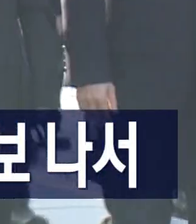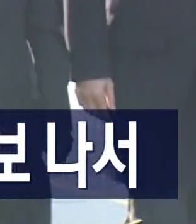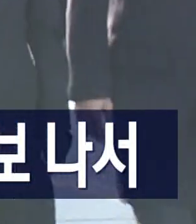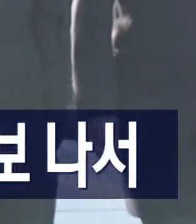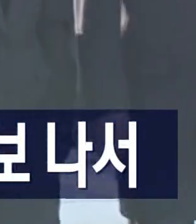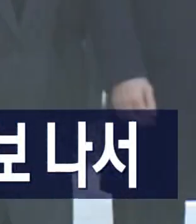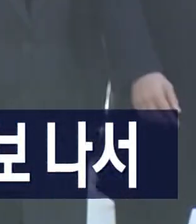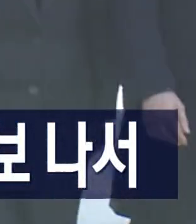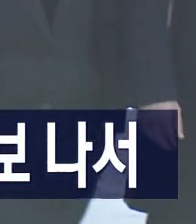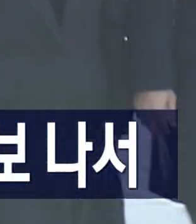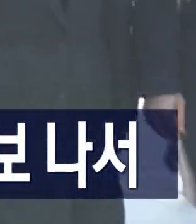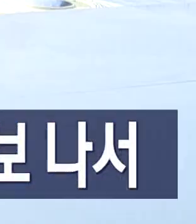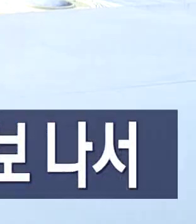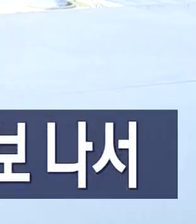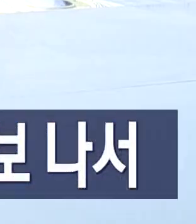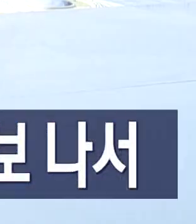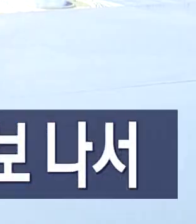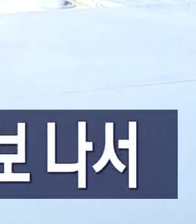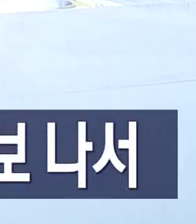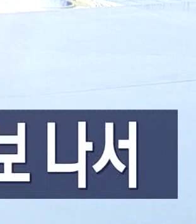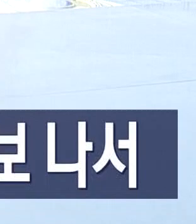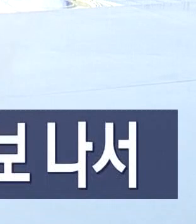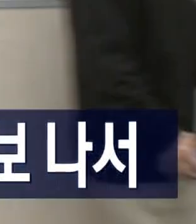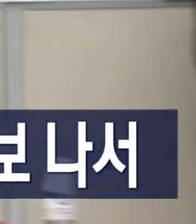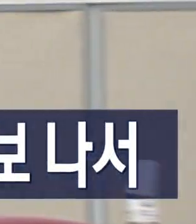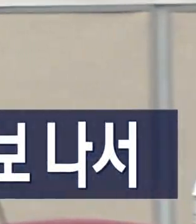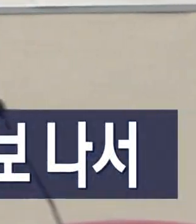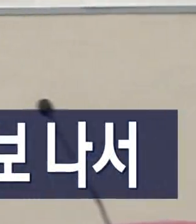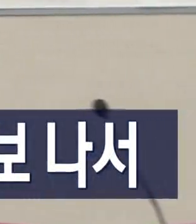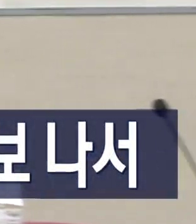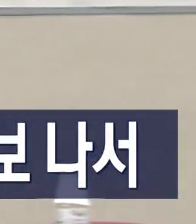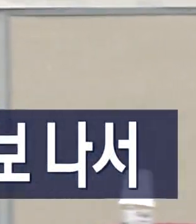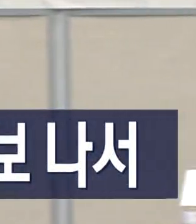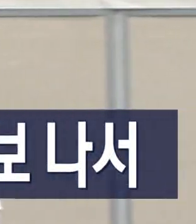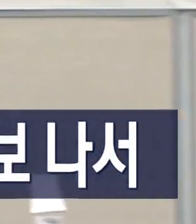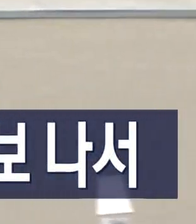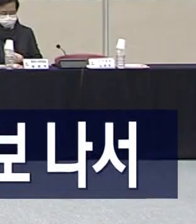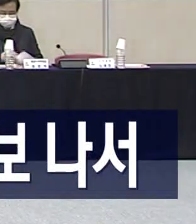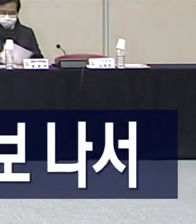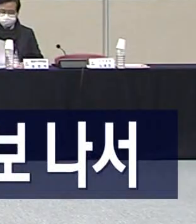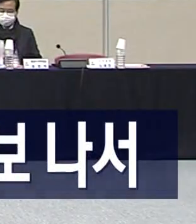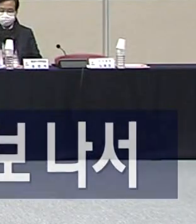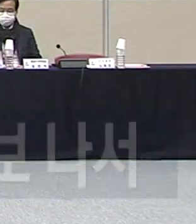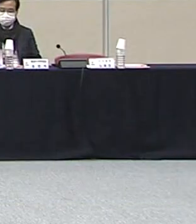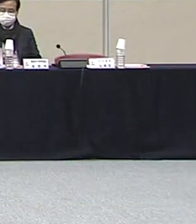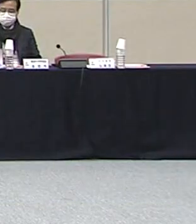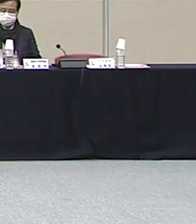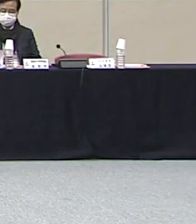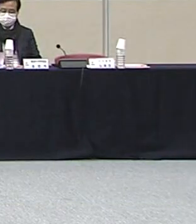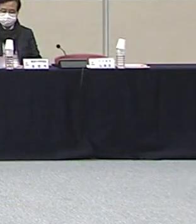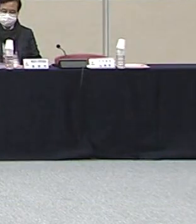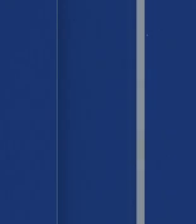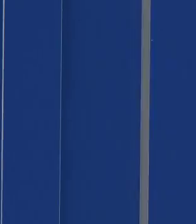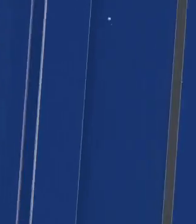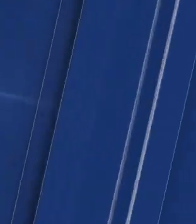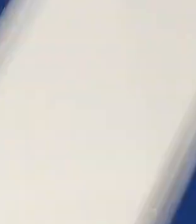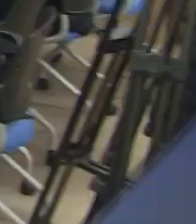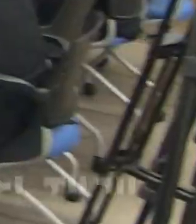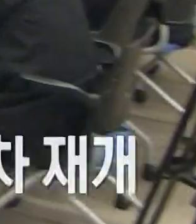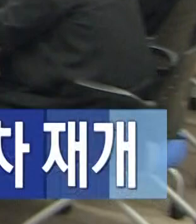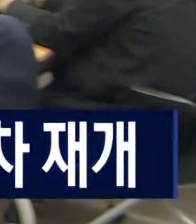국민의힘 지도부가 5.18 정신을 이어가겠다며 호남 민심 잡기 행보에 나섰습니다. 지역 수건 사업에 대한 지원도 약속했습니다.